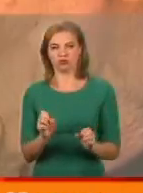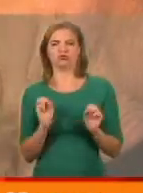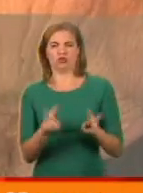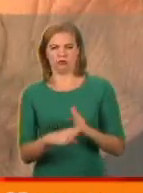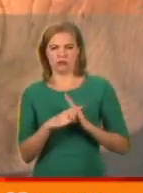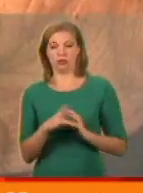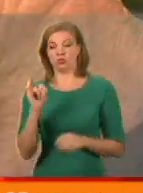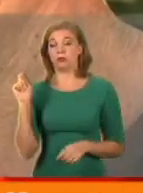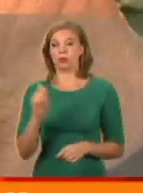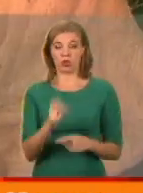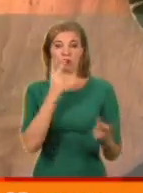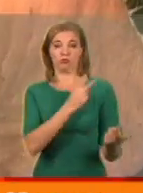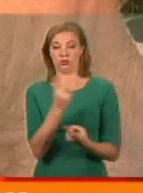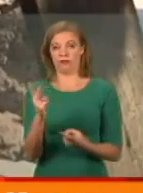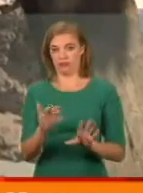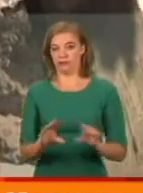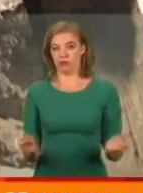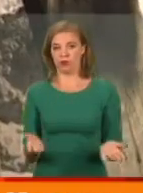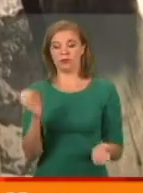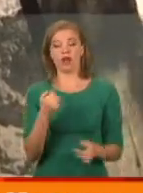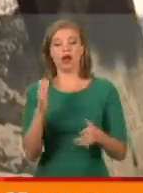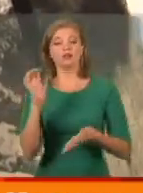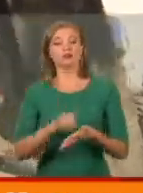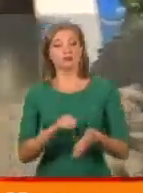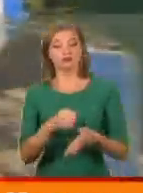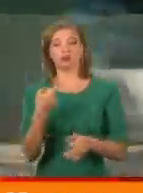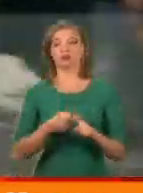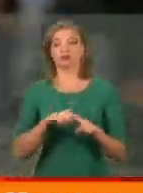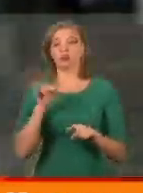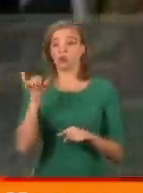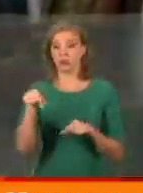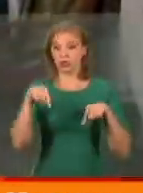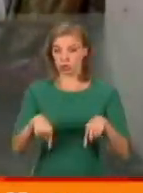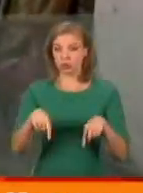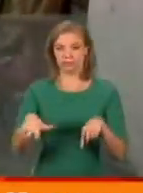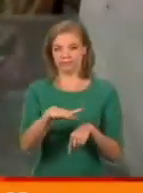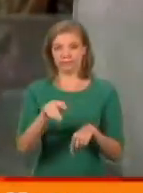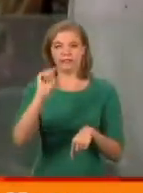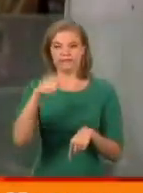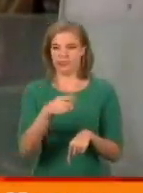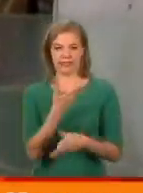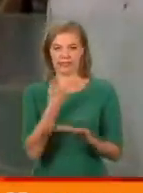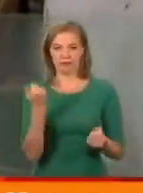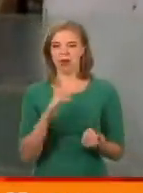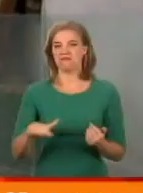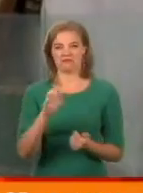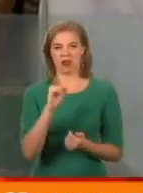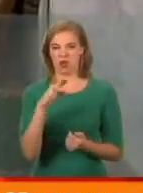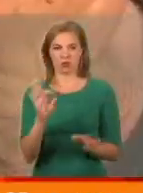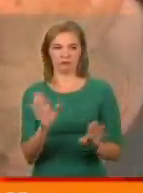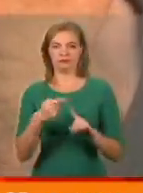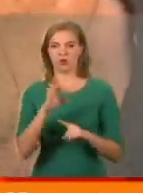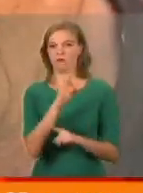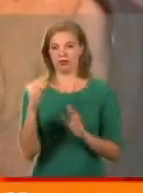Чим? Приїдуть, подивляться і все. А все через те, кажу діду Вітолі, що в них тут війни немає. Не зона АТО, це